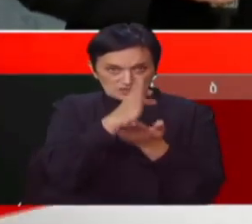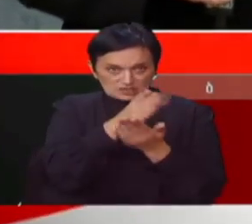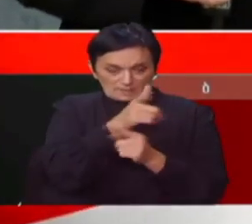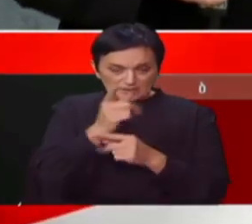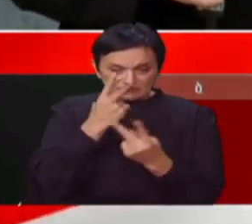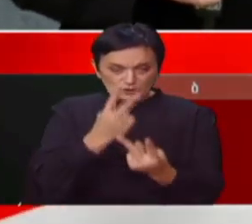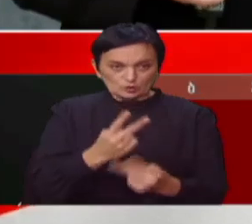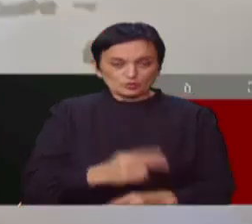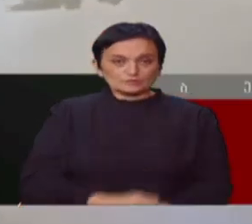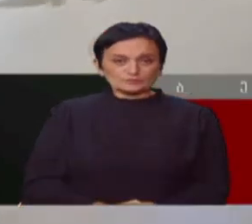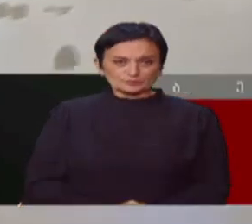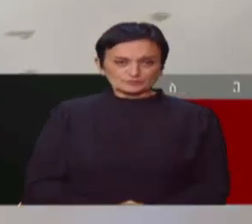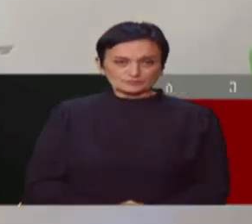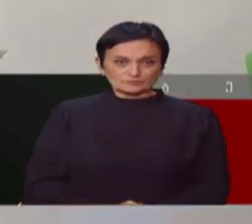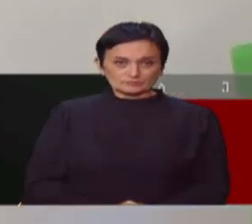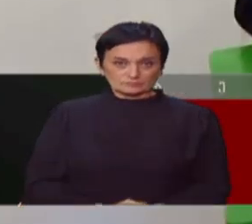ვიხილოთ.